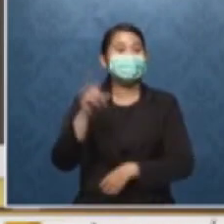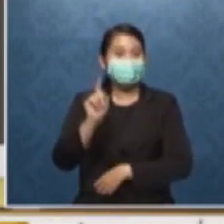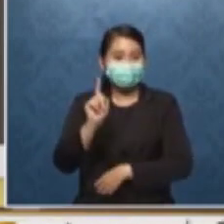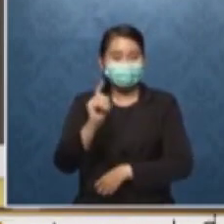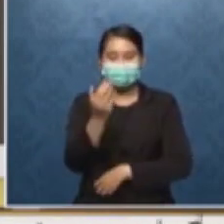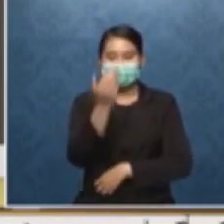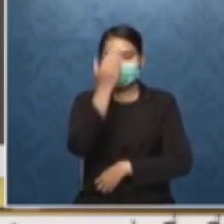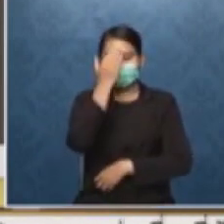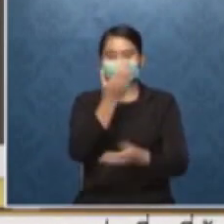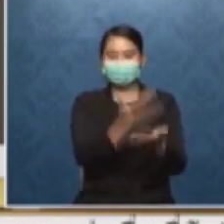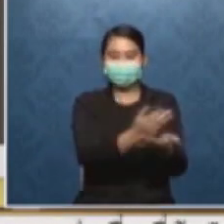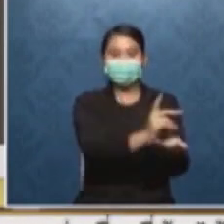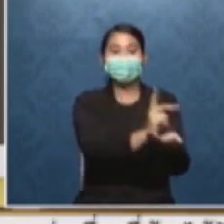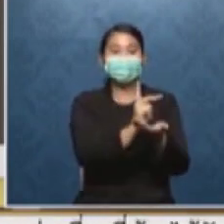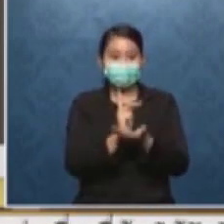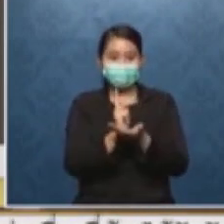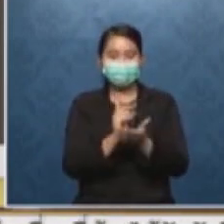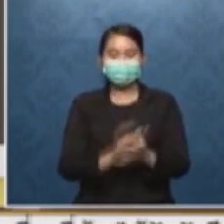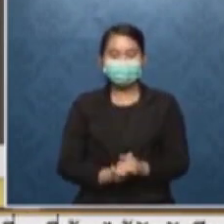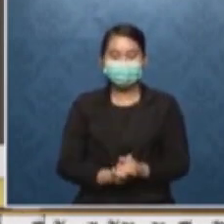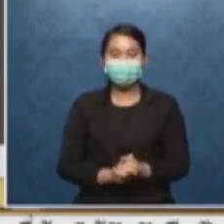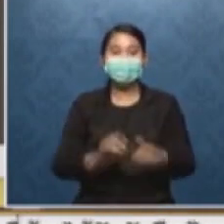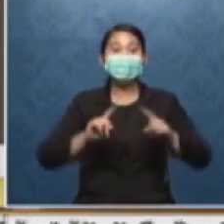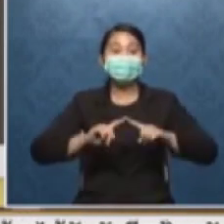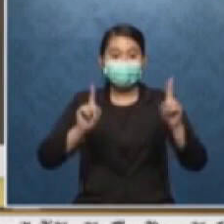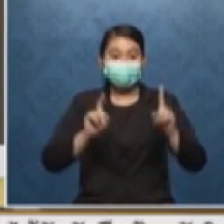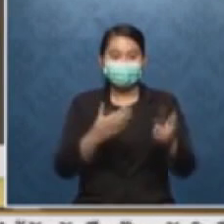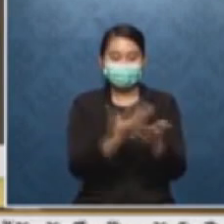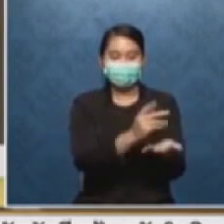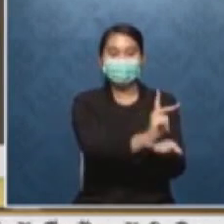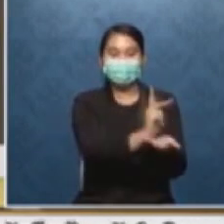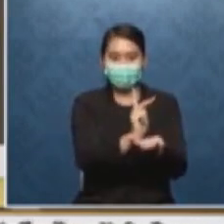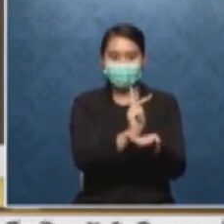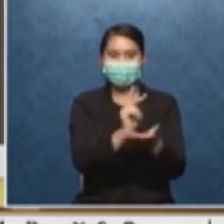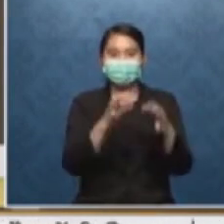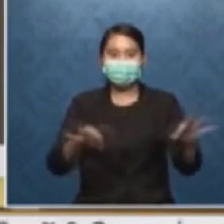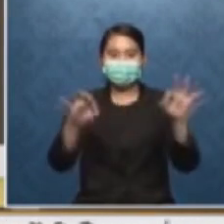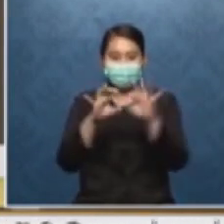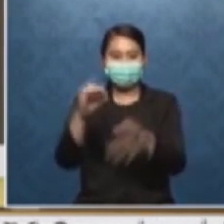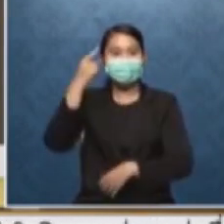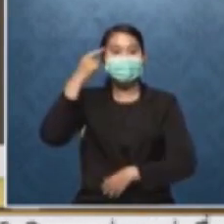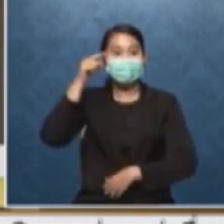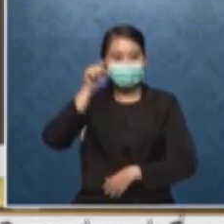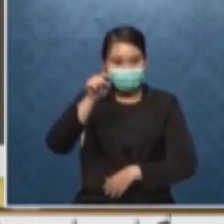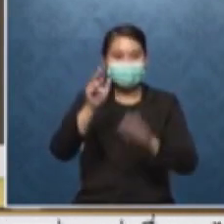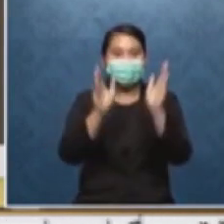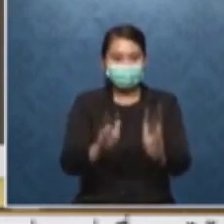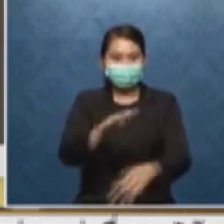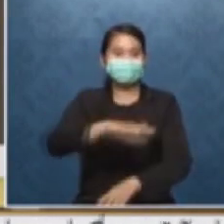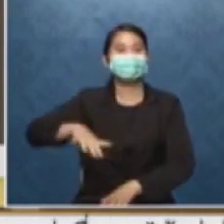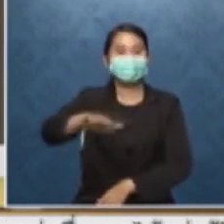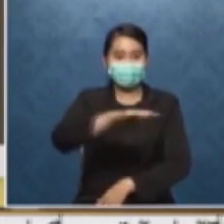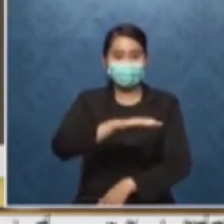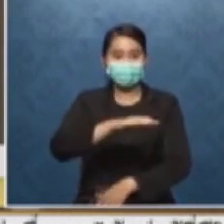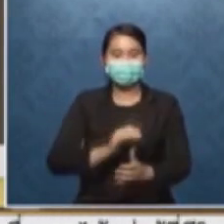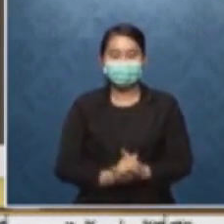ถูกต้องครับแต่การกู้ย่อมต้องคำนึงถึงประชาชนผู้ชายนี่ตัวจริง